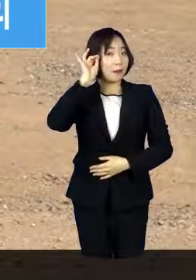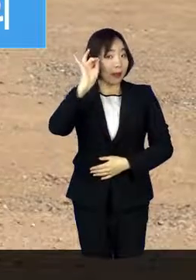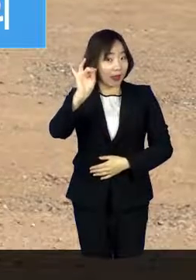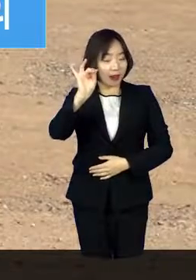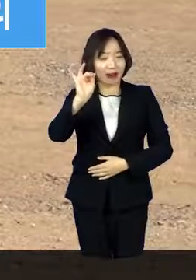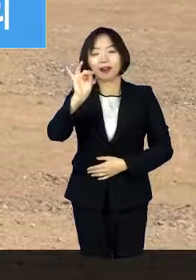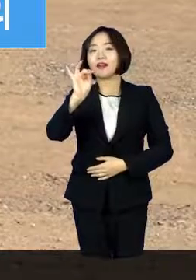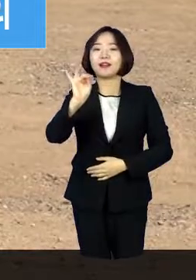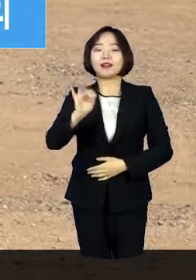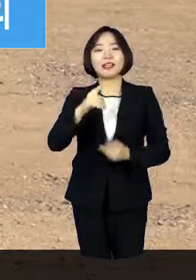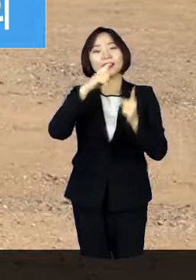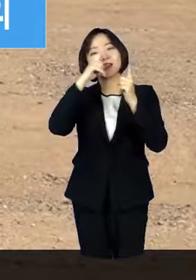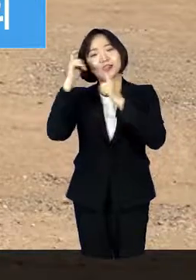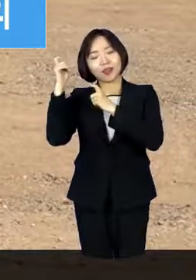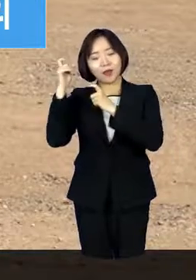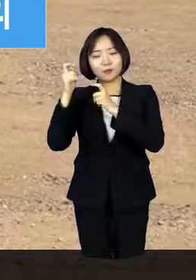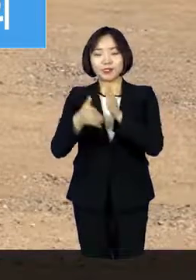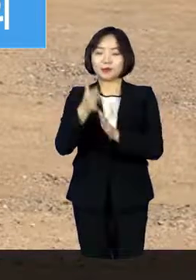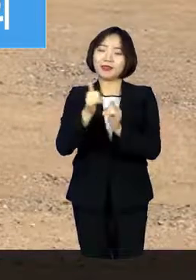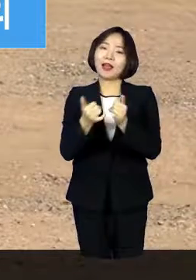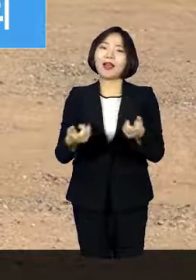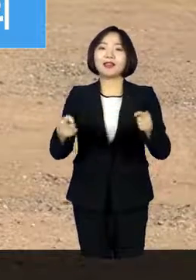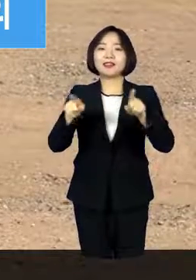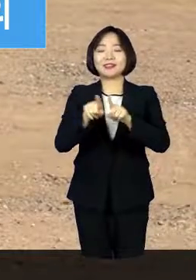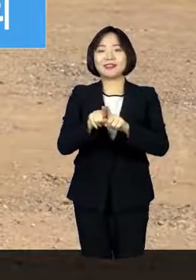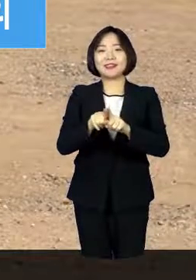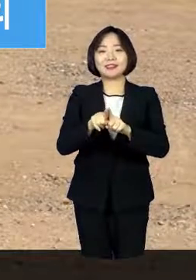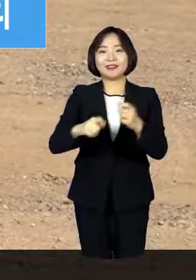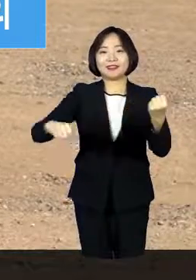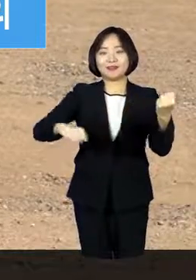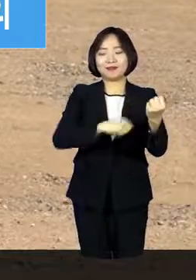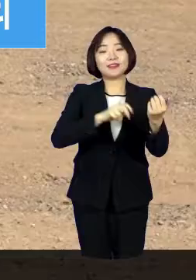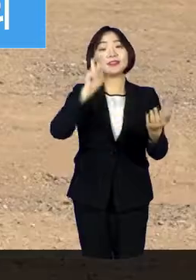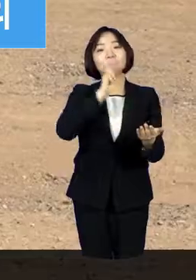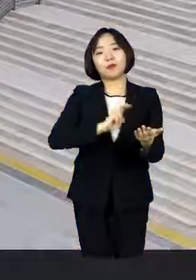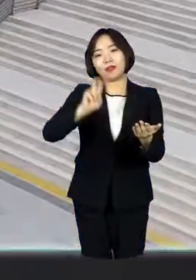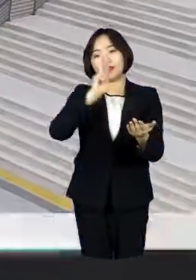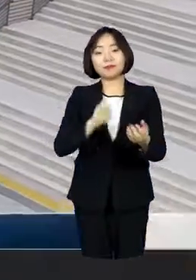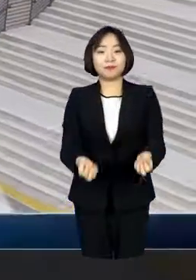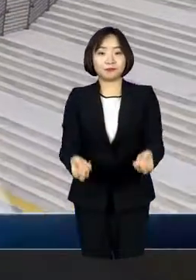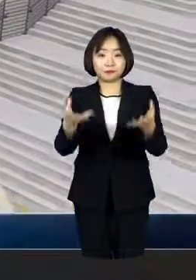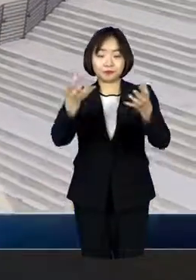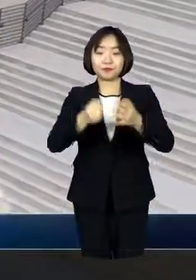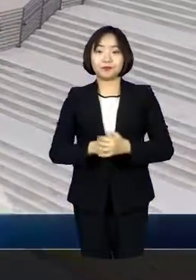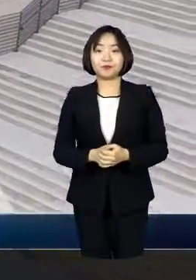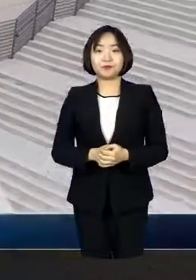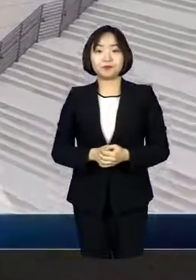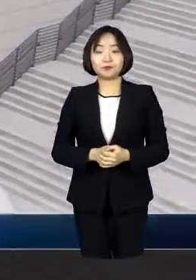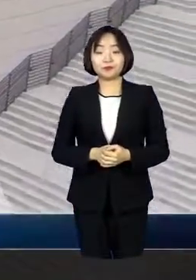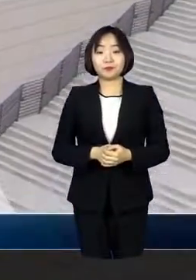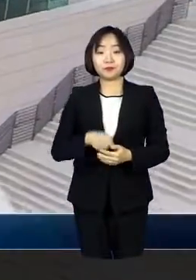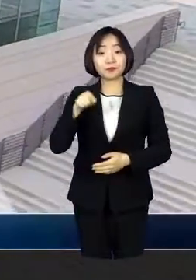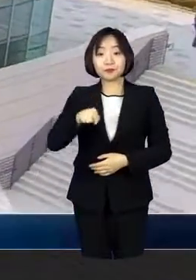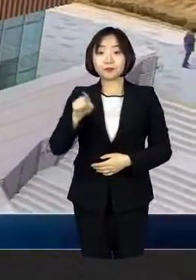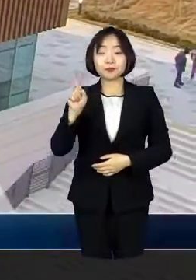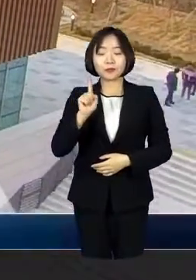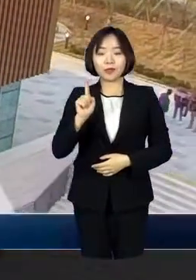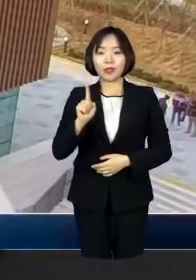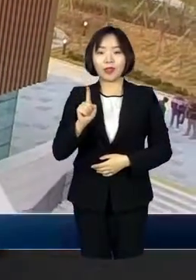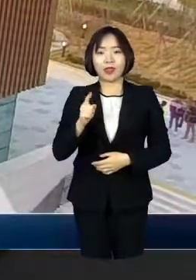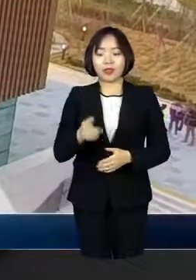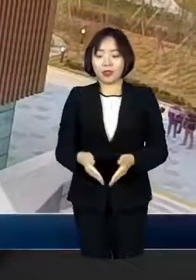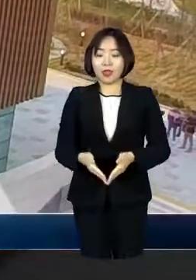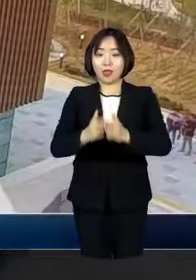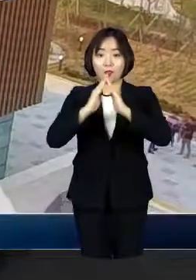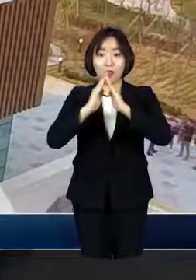맞아 시민과 함께 기념하고 축하하기 위한 음악회가 열렸습니다. 천안아산 상생협력센터는 개관 한